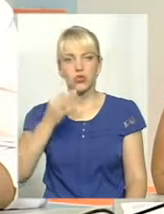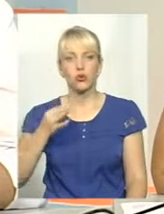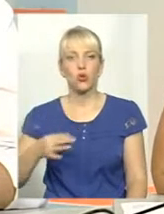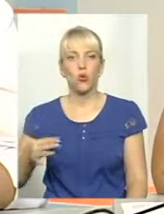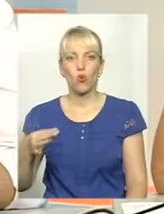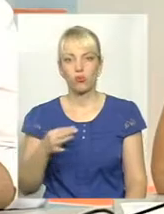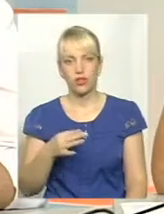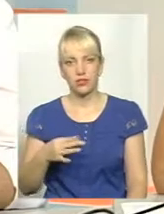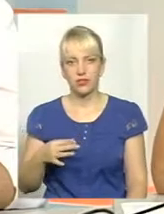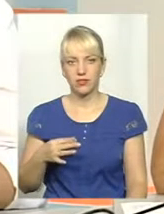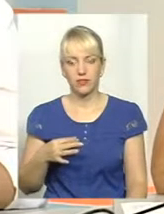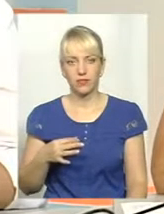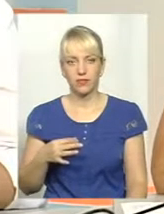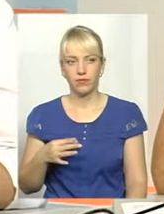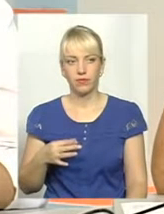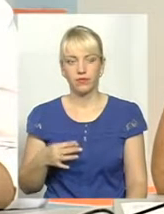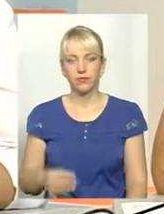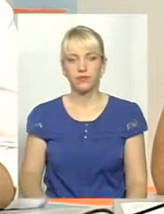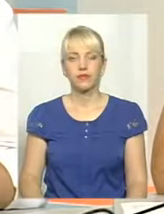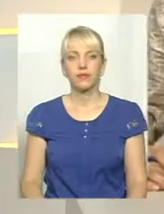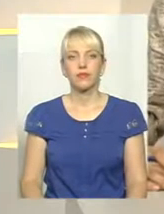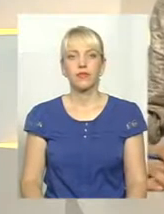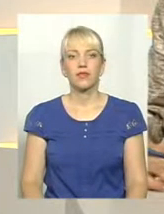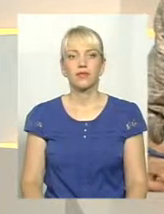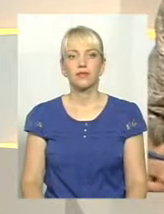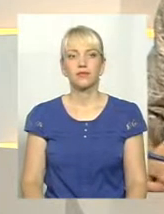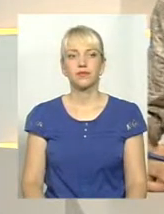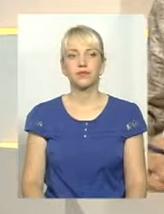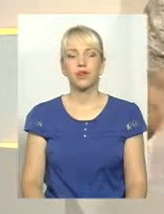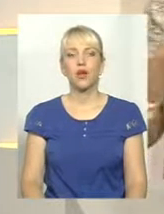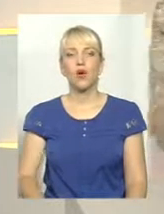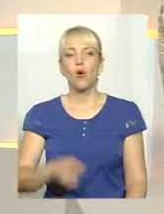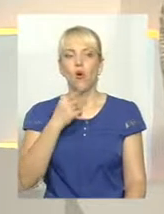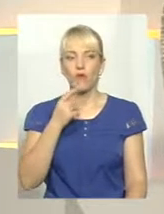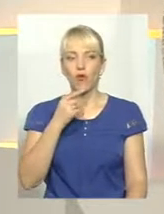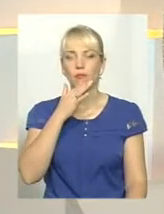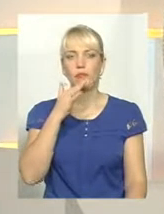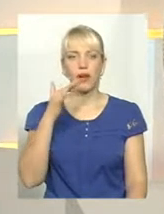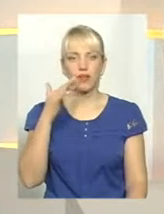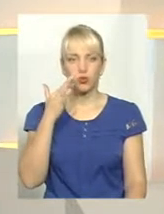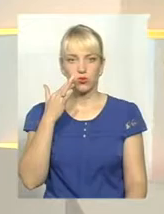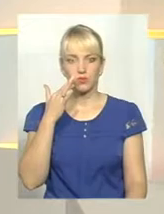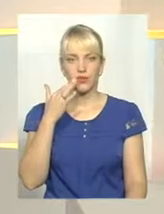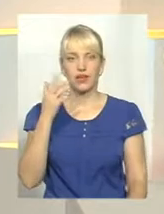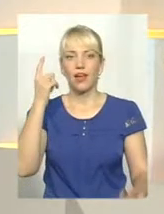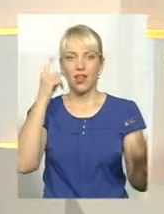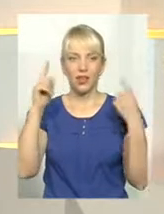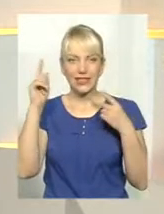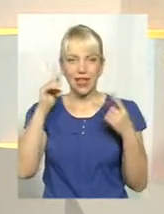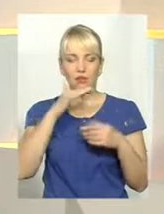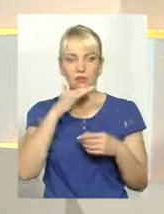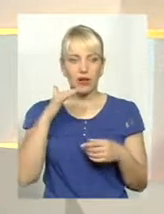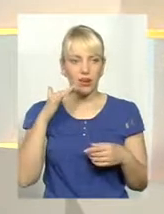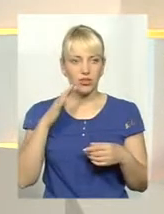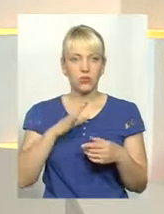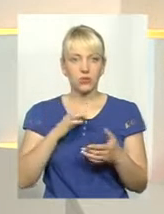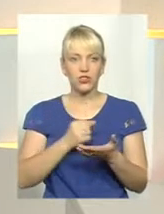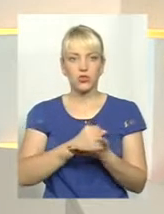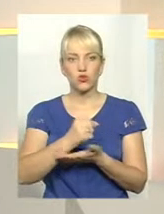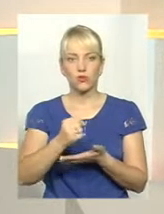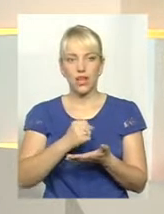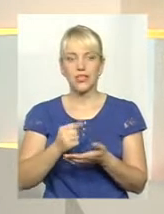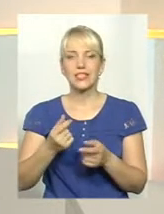що цього року вже так підійшли конкретно до вирішення цього питання, і бренд, я сподіваюся, все-таки